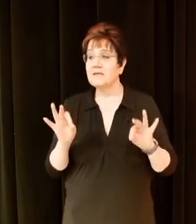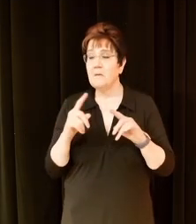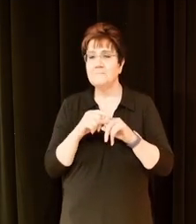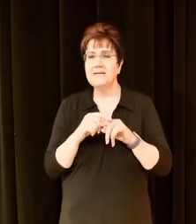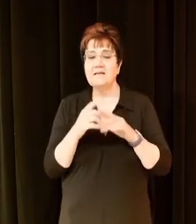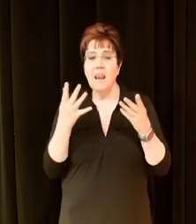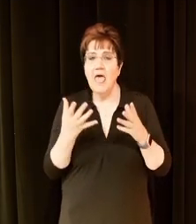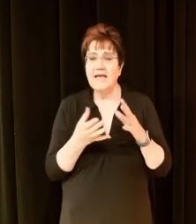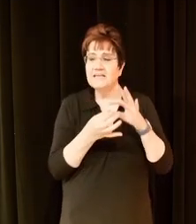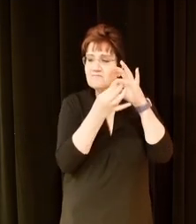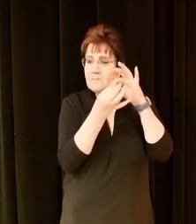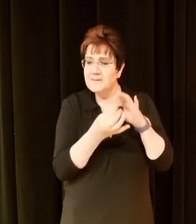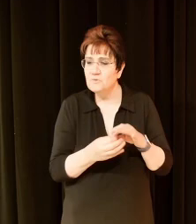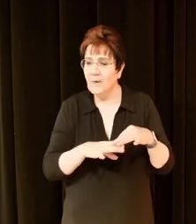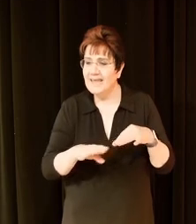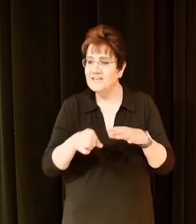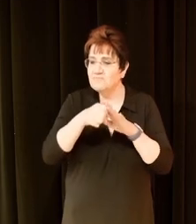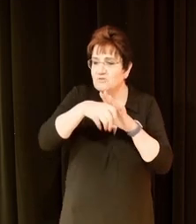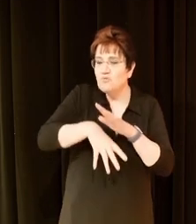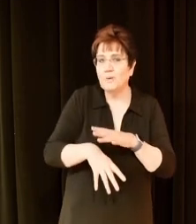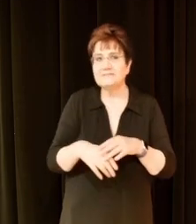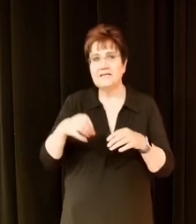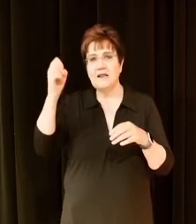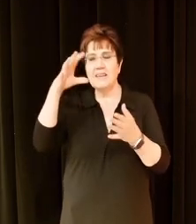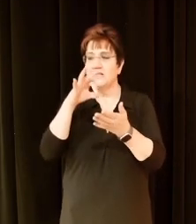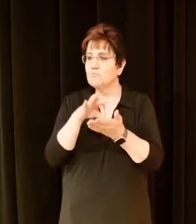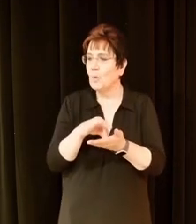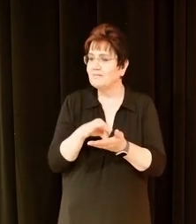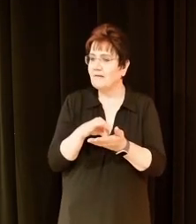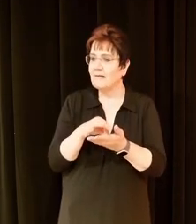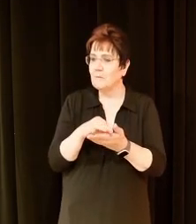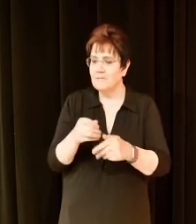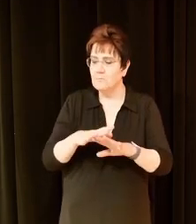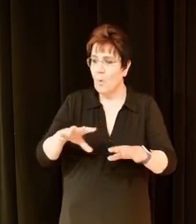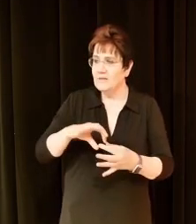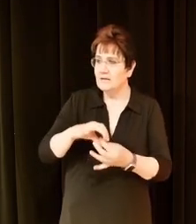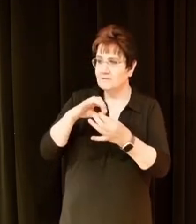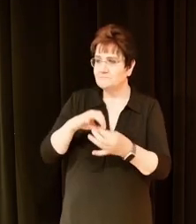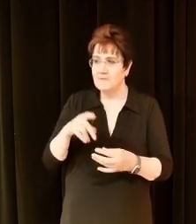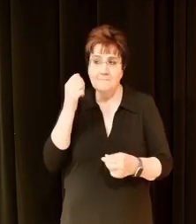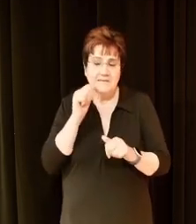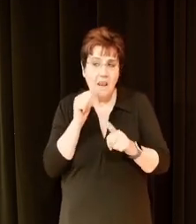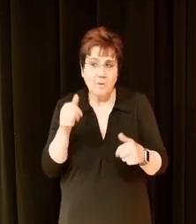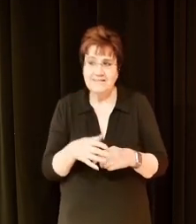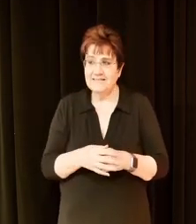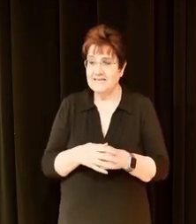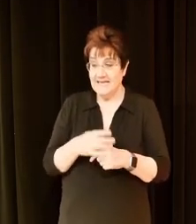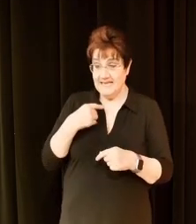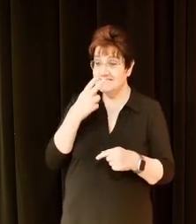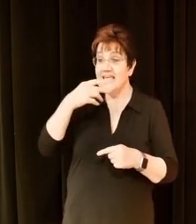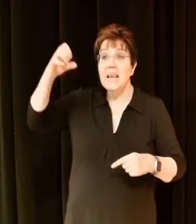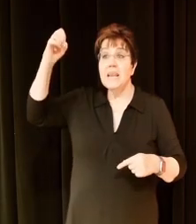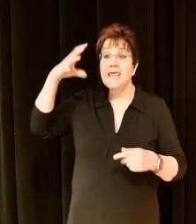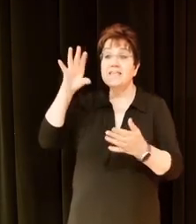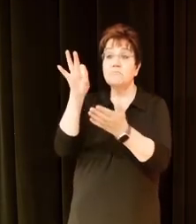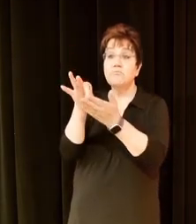sind in den Wurzeln, in denen sie ruhen auf dem Boden. Sagen Sie es noch mal ein bisschen lauter, ich habe es kaum verstanden. Ich sehe Lichtpunkte, die